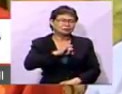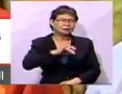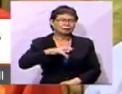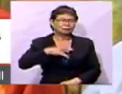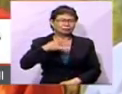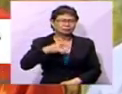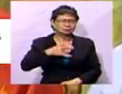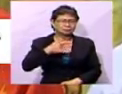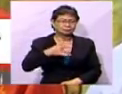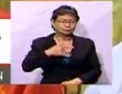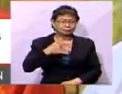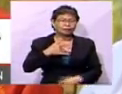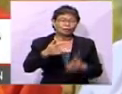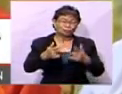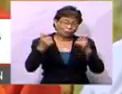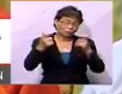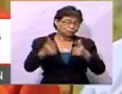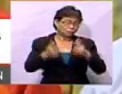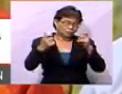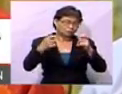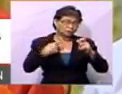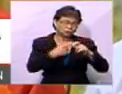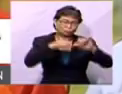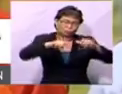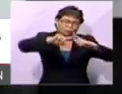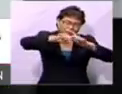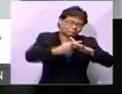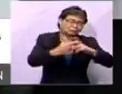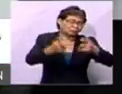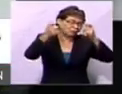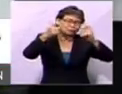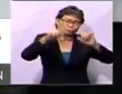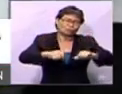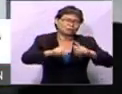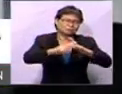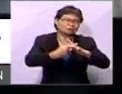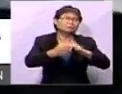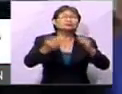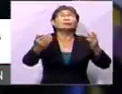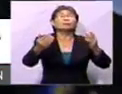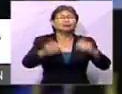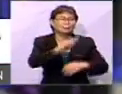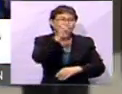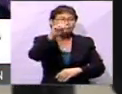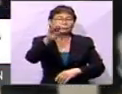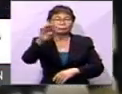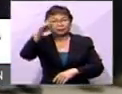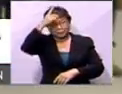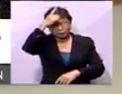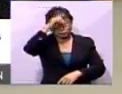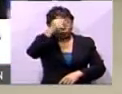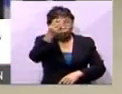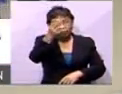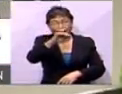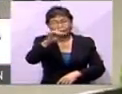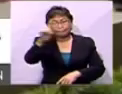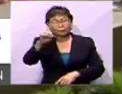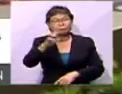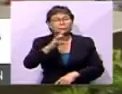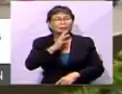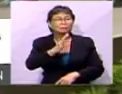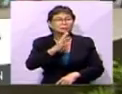secepat yang bolehlah kita boleh operasi insyaAllah. Menteri Besar Datuk Seri Ahmad Razif Abdul